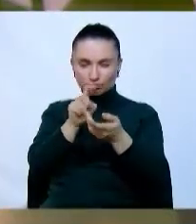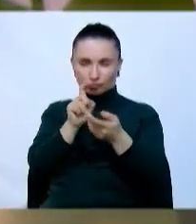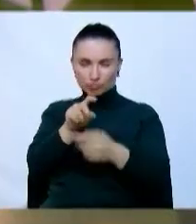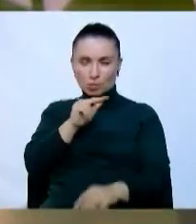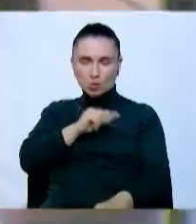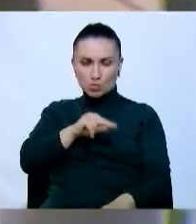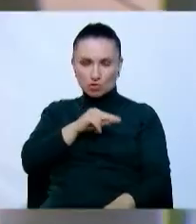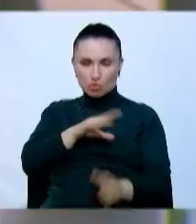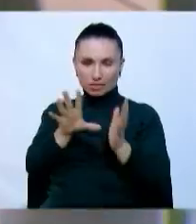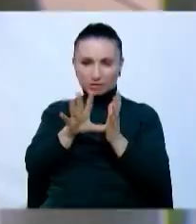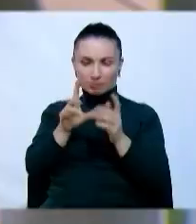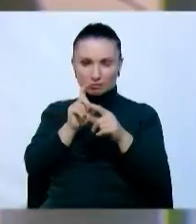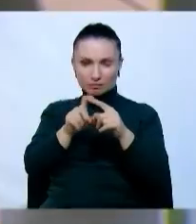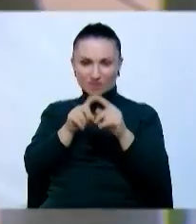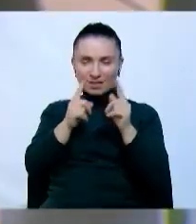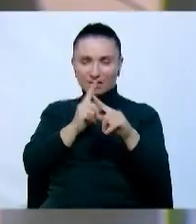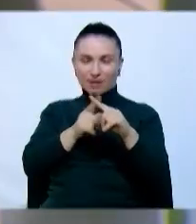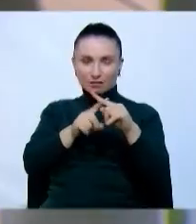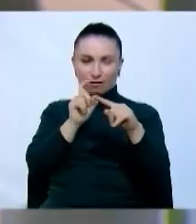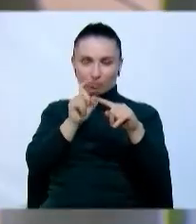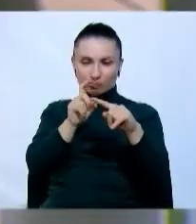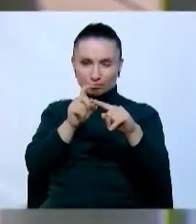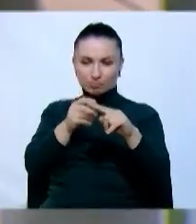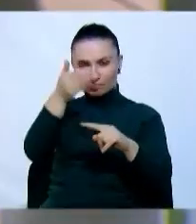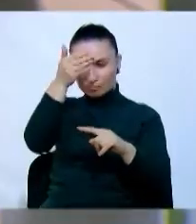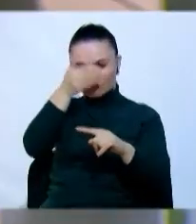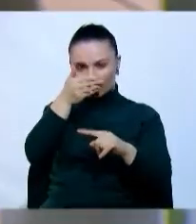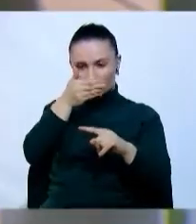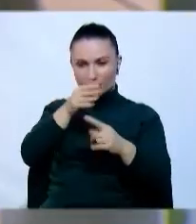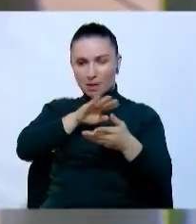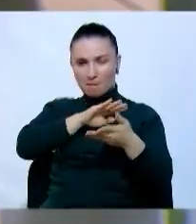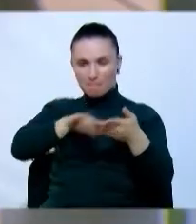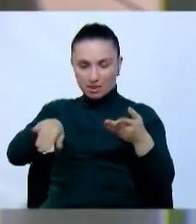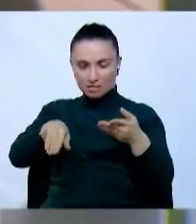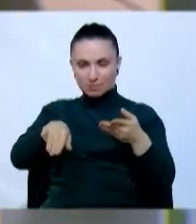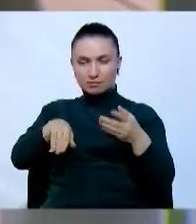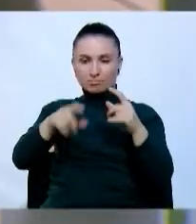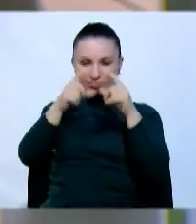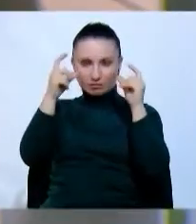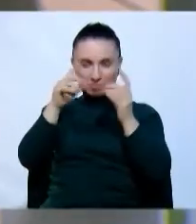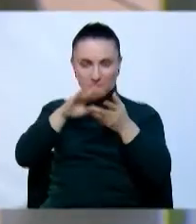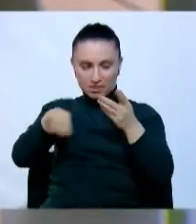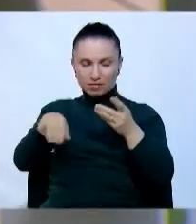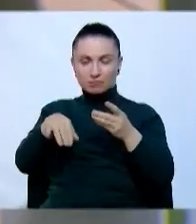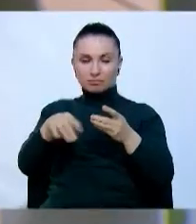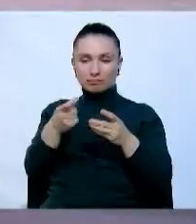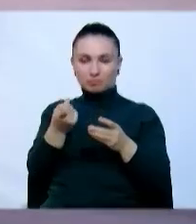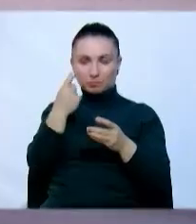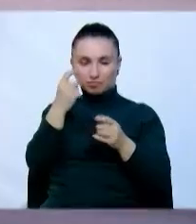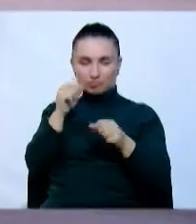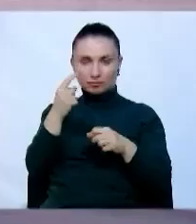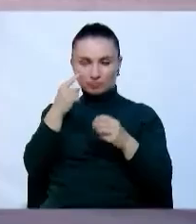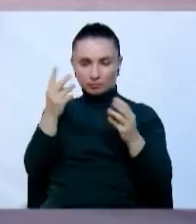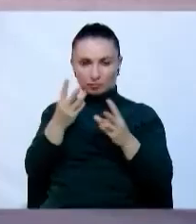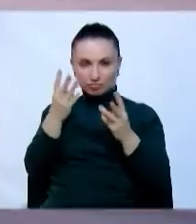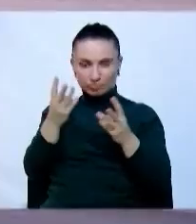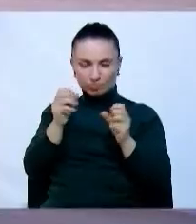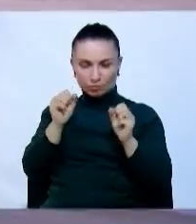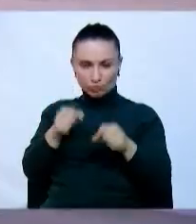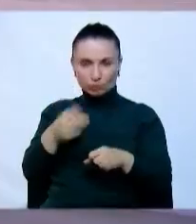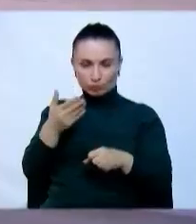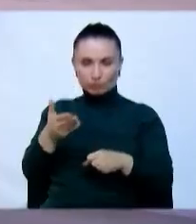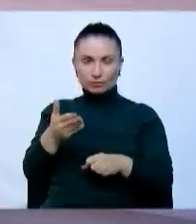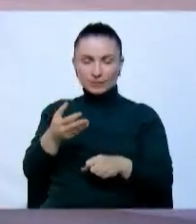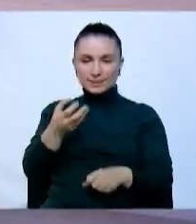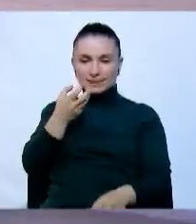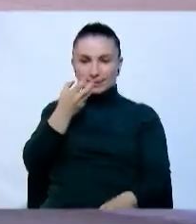ნებისმიერ დაცვის შემთხვევაშიც თუ დაცვის გარეშე დაცვის გარეშე მუშაობაზე მოხსნა საუბარი, ასევე პატარა ტიპის